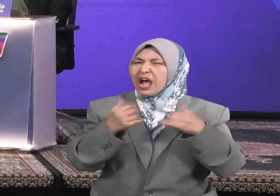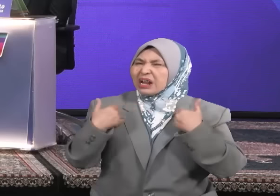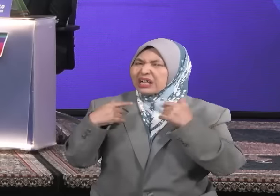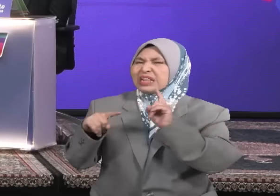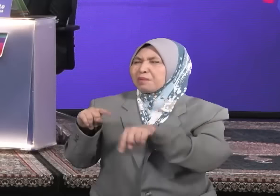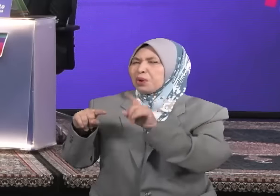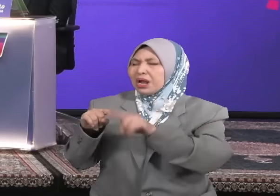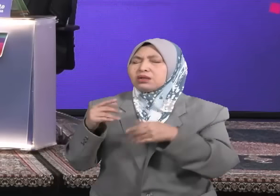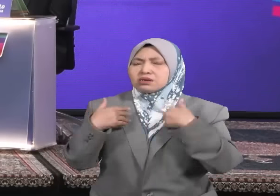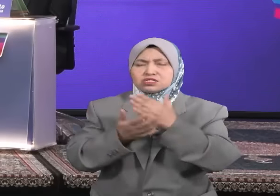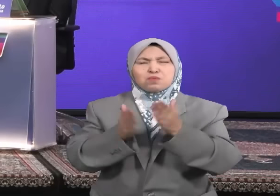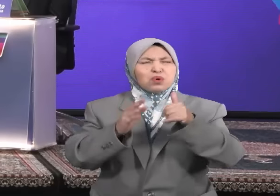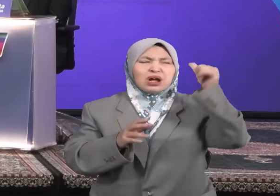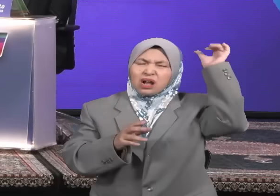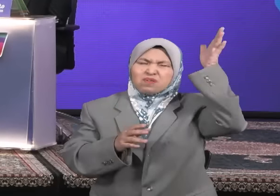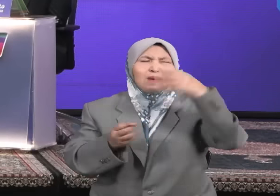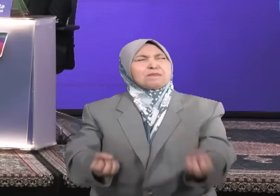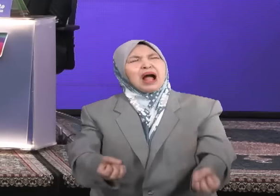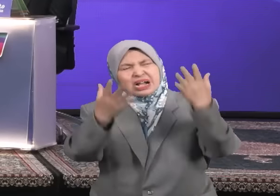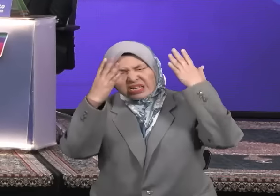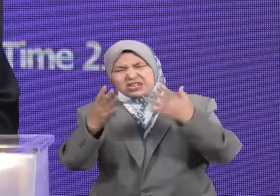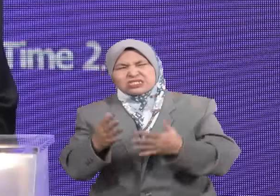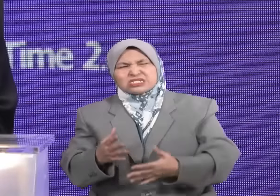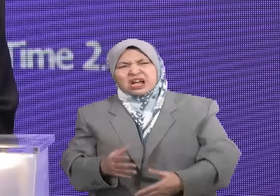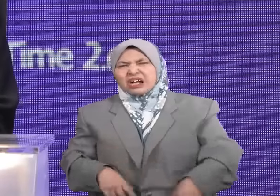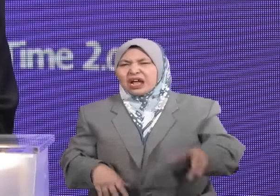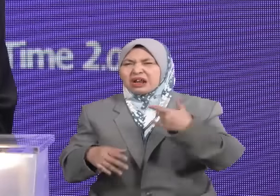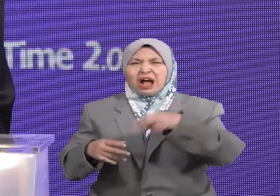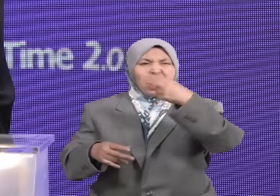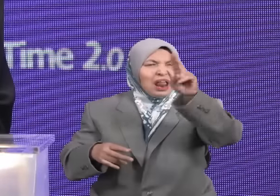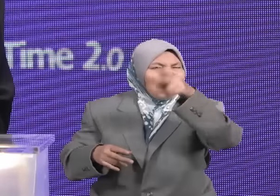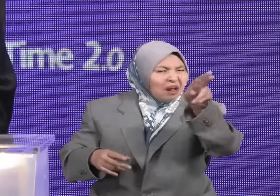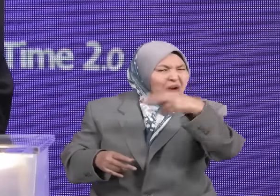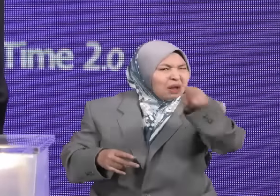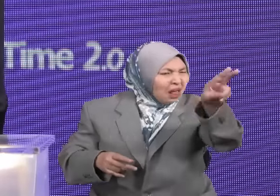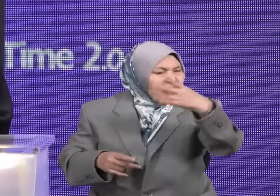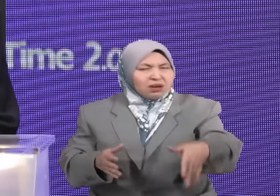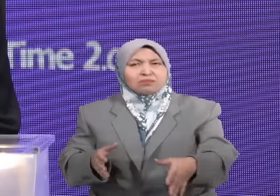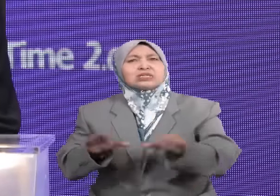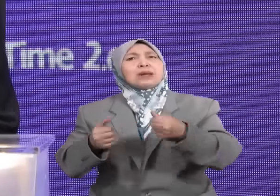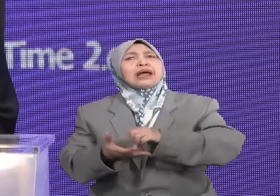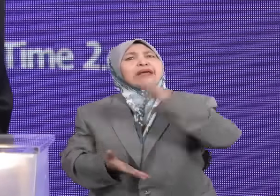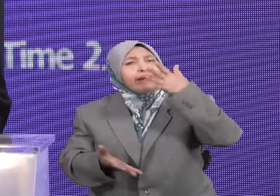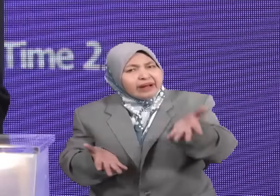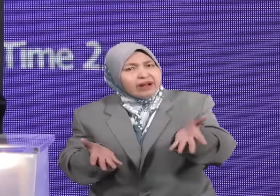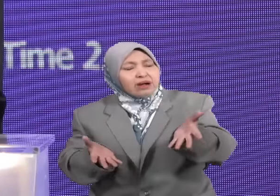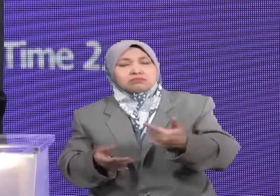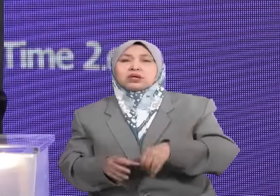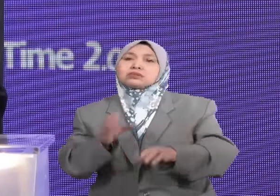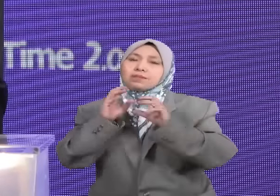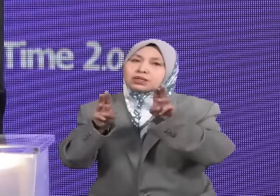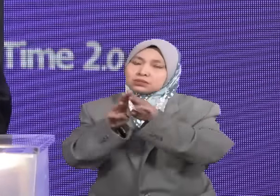ada sebahagian orang-orang kafir kata, "Alah, banyak sangat restriction, halal haram, halal haram. Macam mana nak jadi kaya?" Ha, ya, dia akan cakap